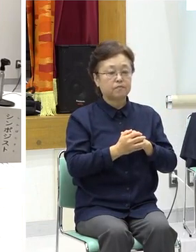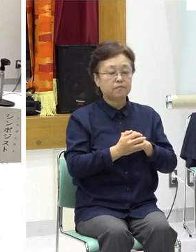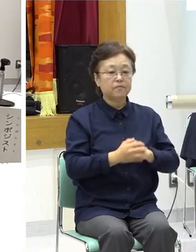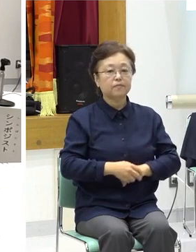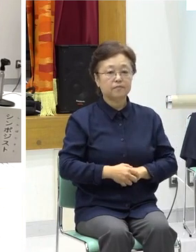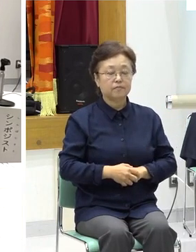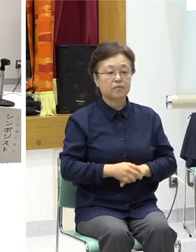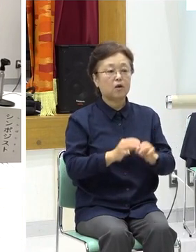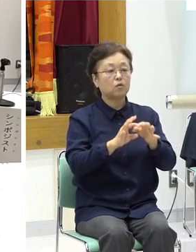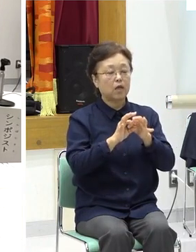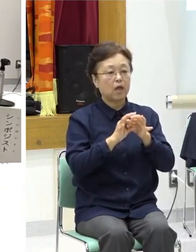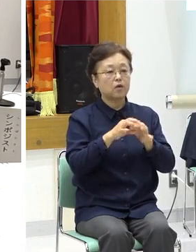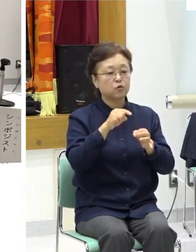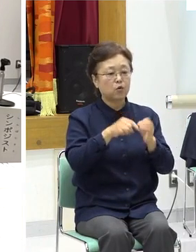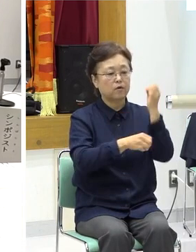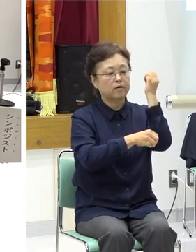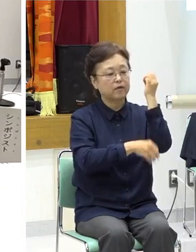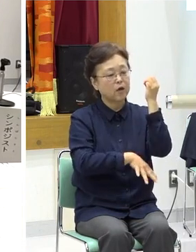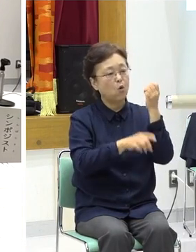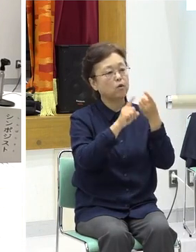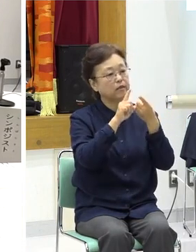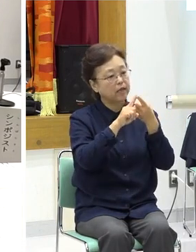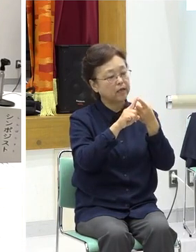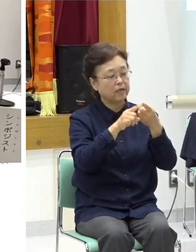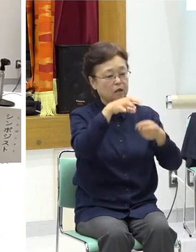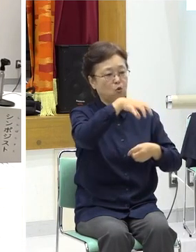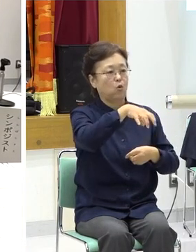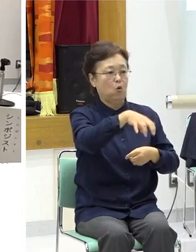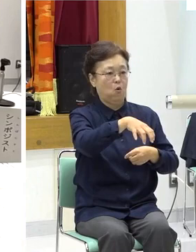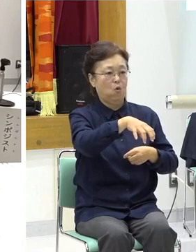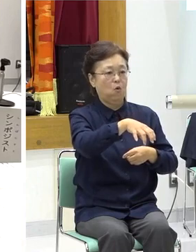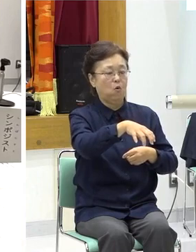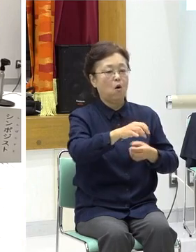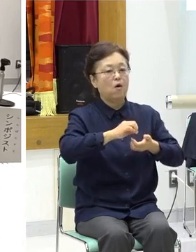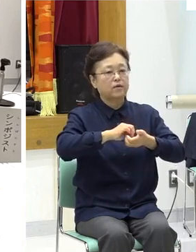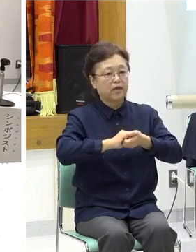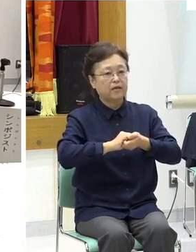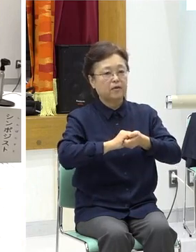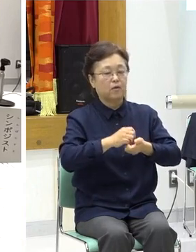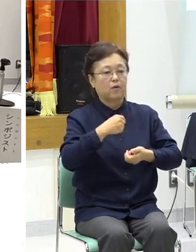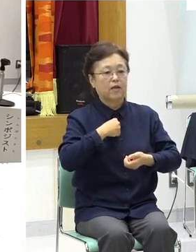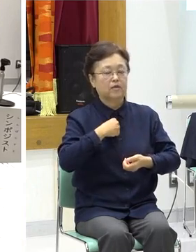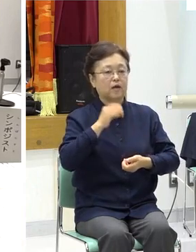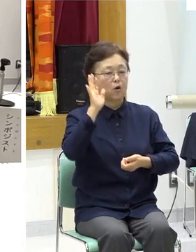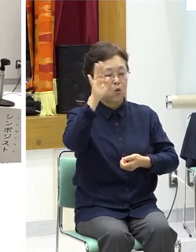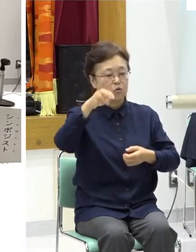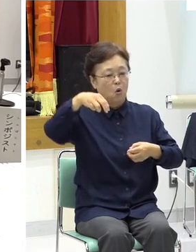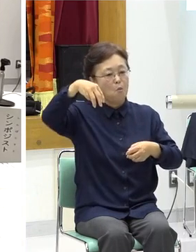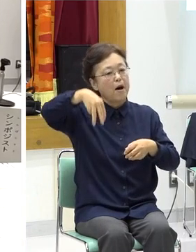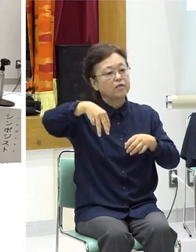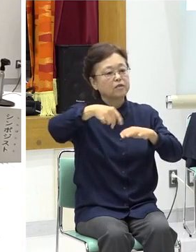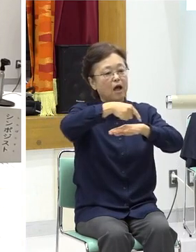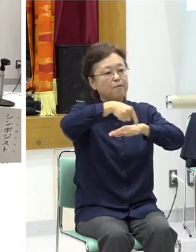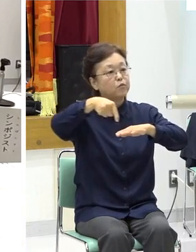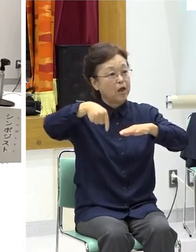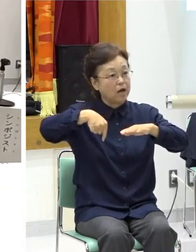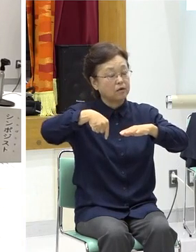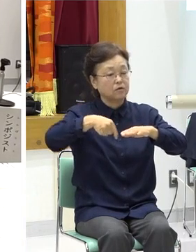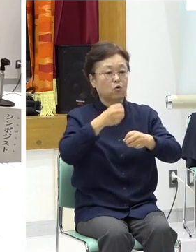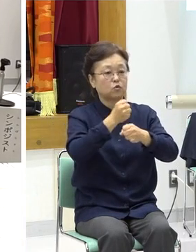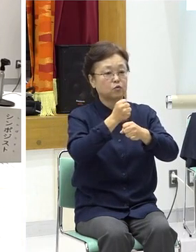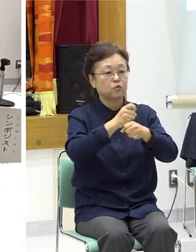段差がすごい高いところがあるんです。だからそういうね、基本的なところから、やっぱり今度はぜひね、私はマスタープランを